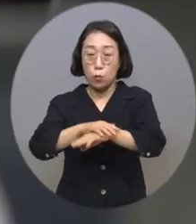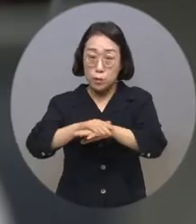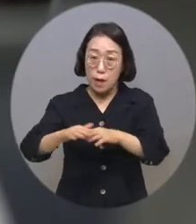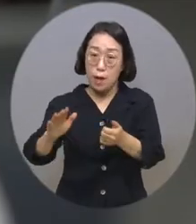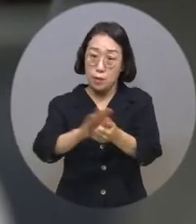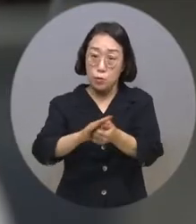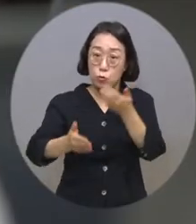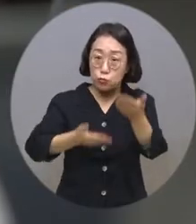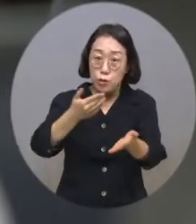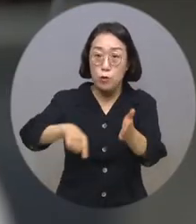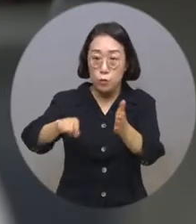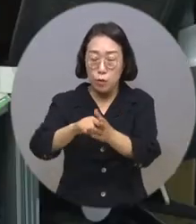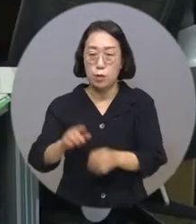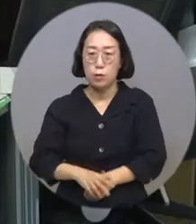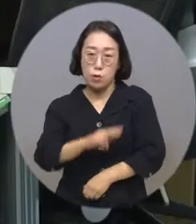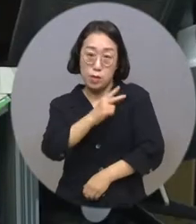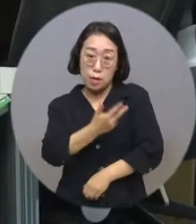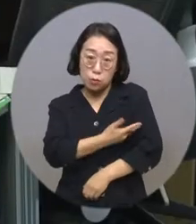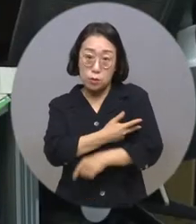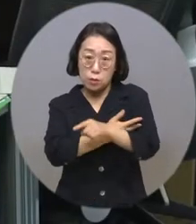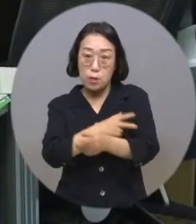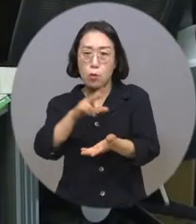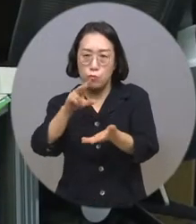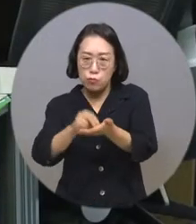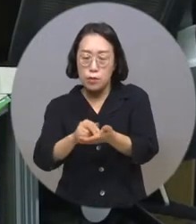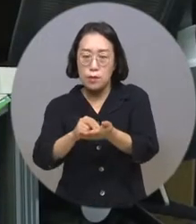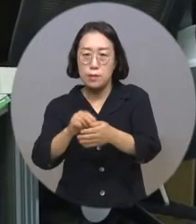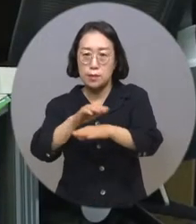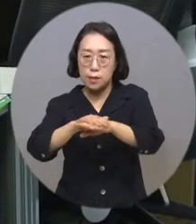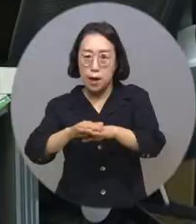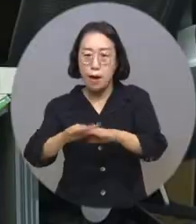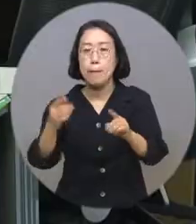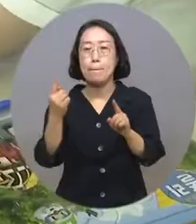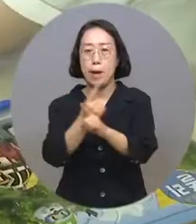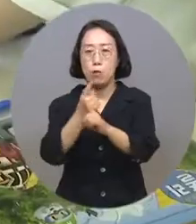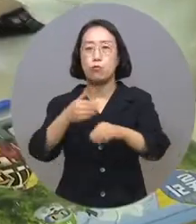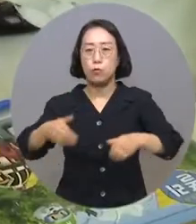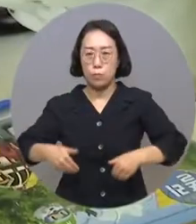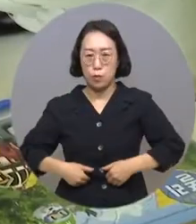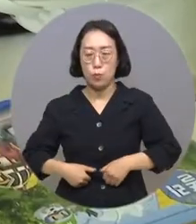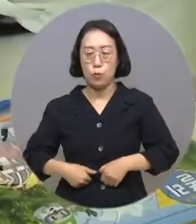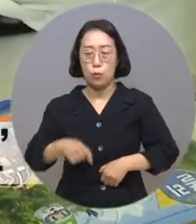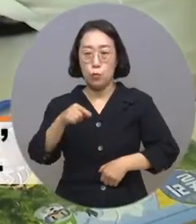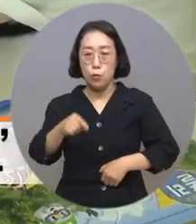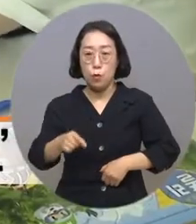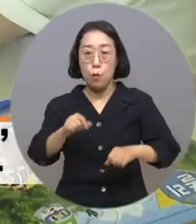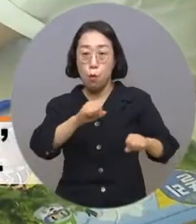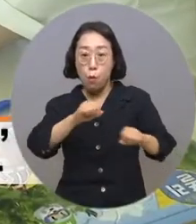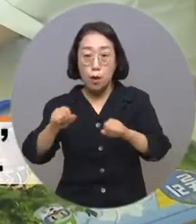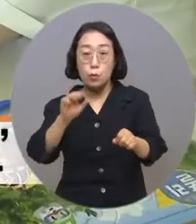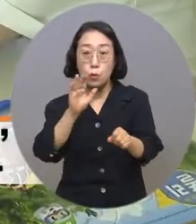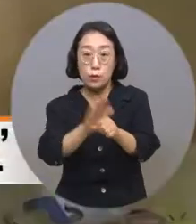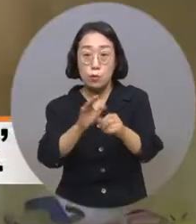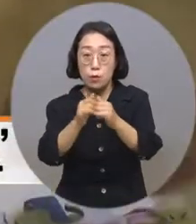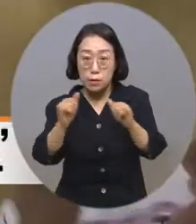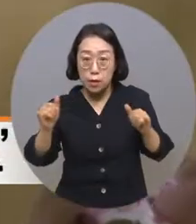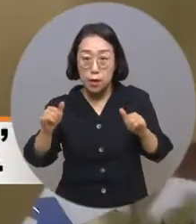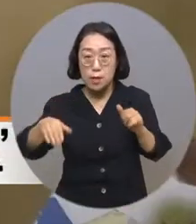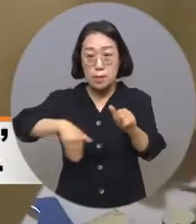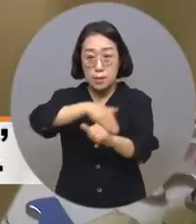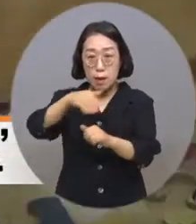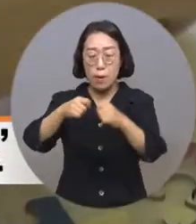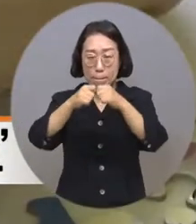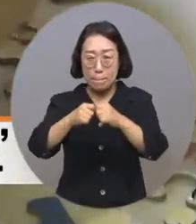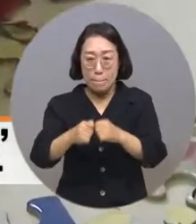취득 시스템이나 품질 관리에 대한 개선이 필요하다는 주장입니다. 이를 위해 활동지원사에 대한 실태 조사와